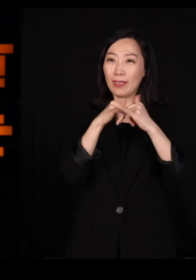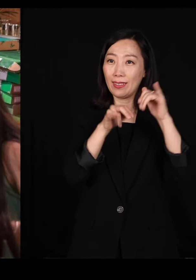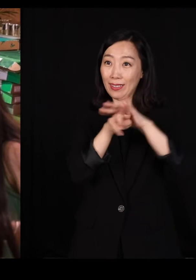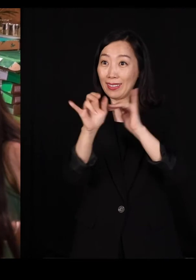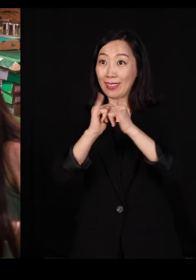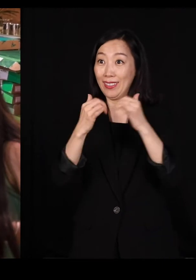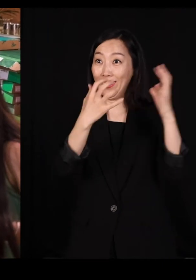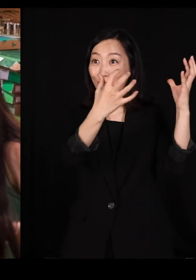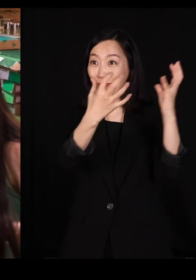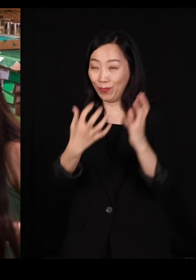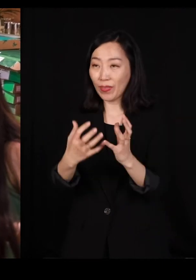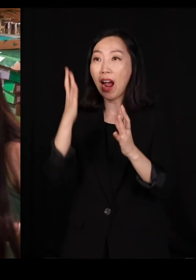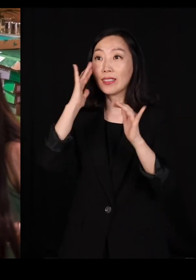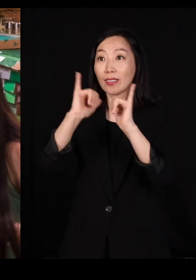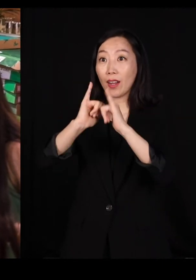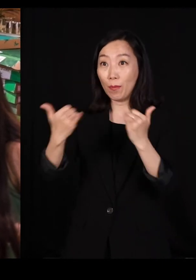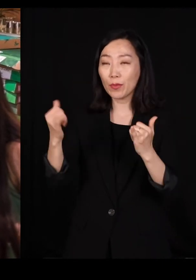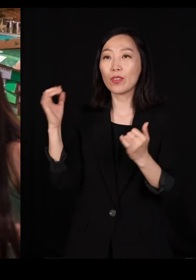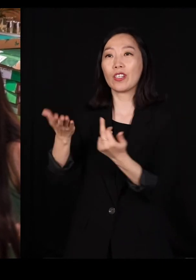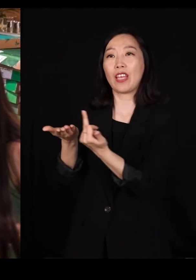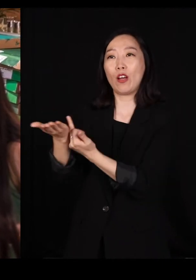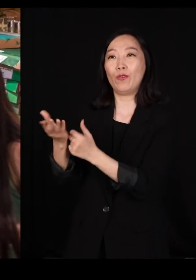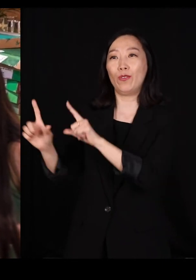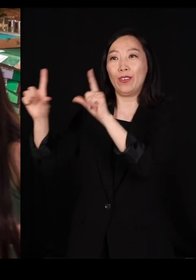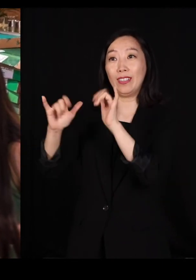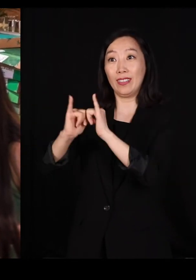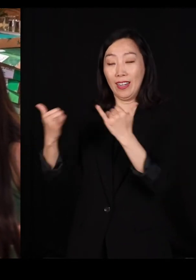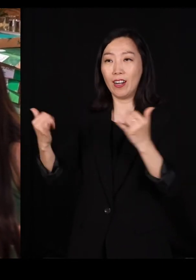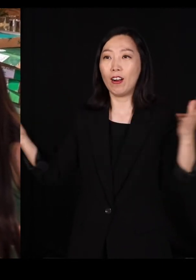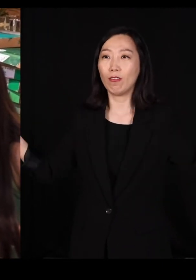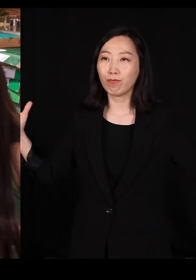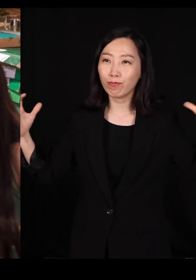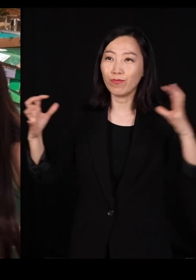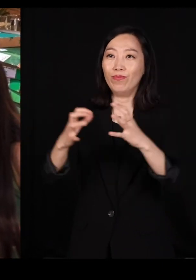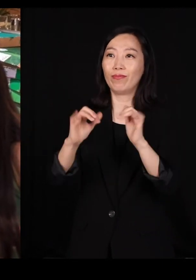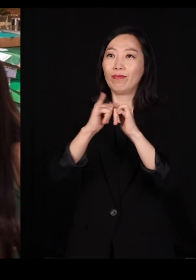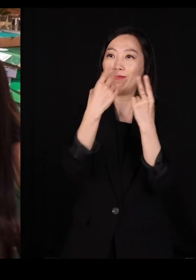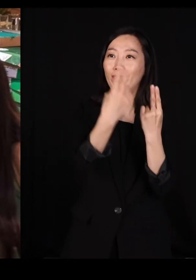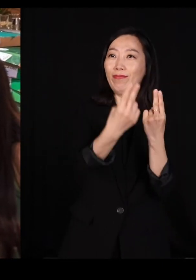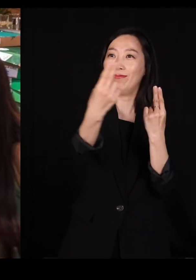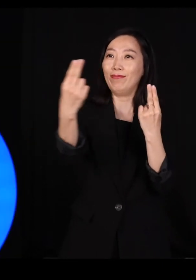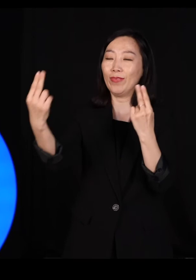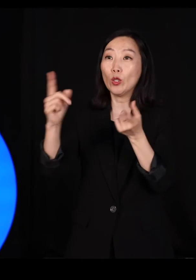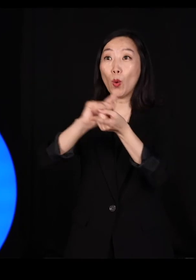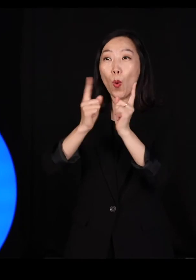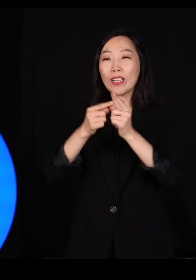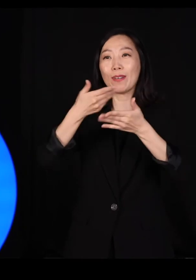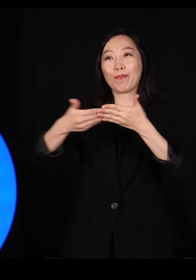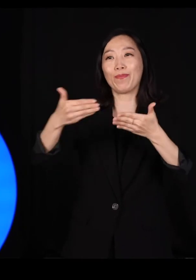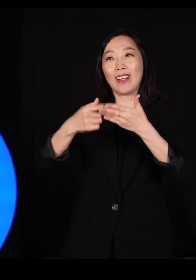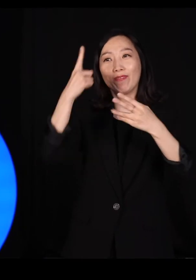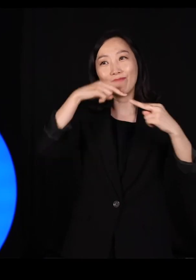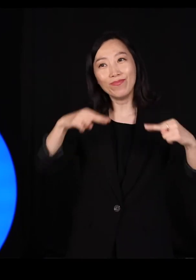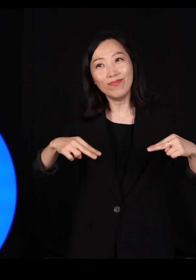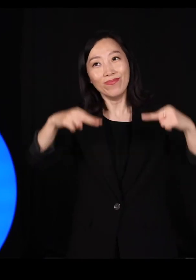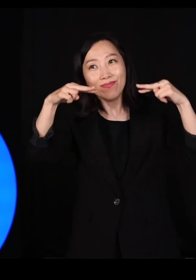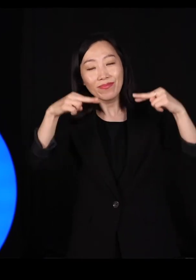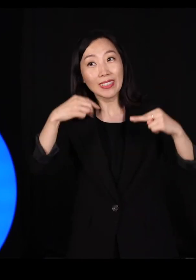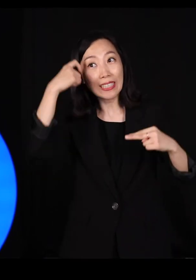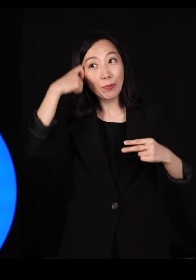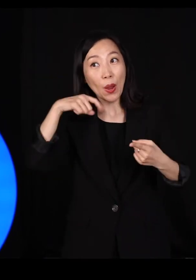분들과 어 한국 사람들, 제주도민들이 1대1로 만나서 서로의 얼굴을 그려주는 거였죠. 자기의